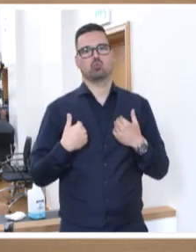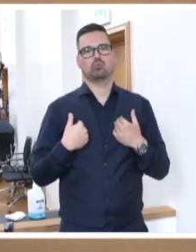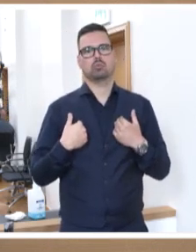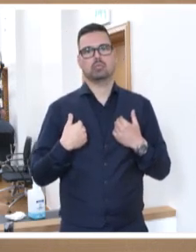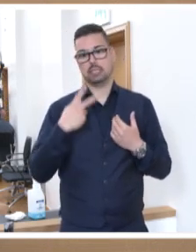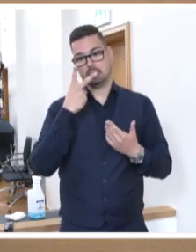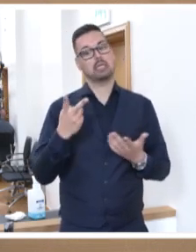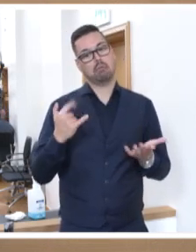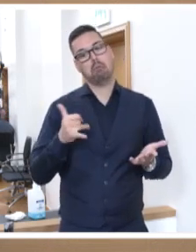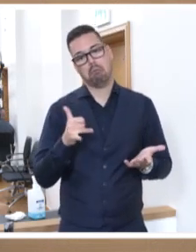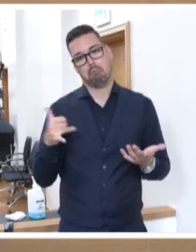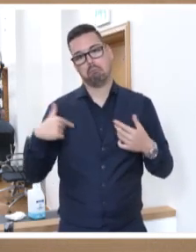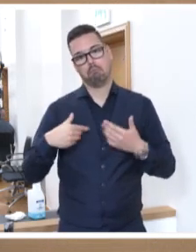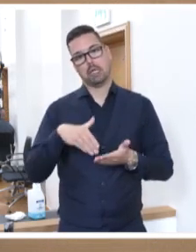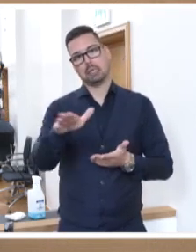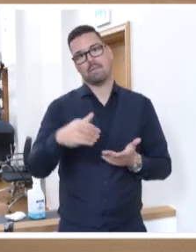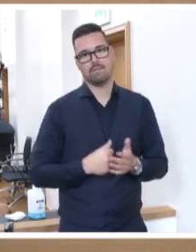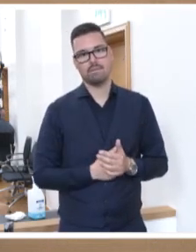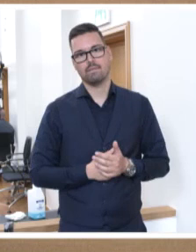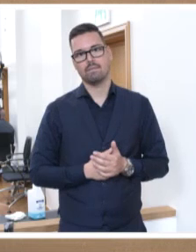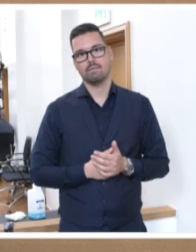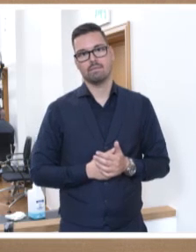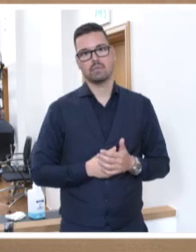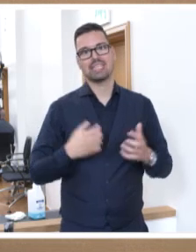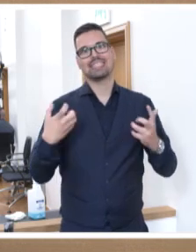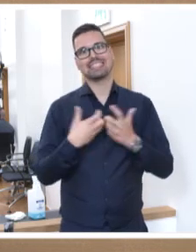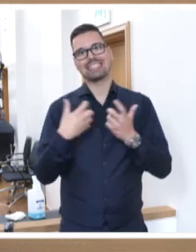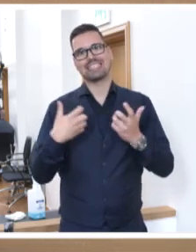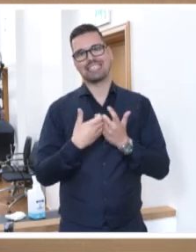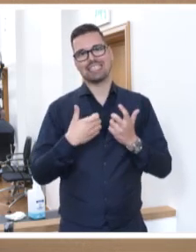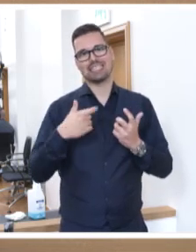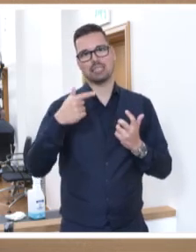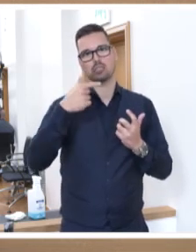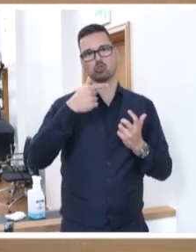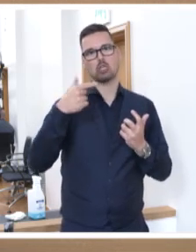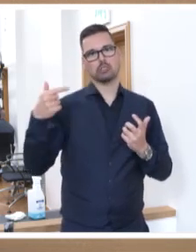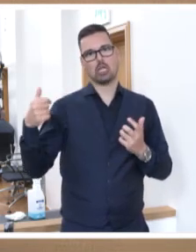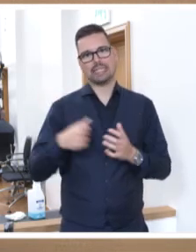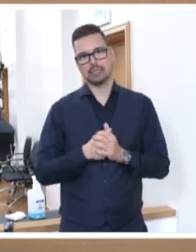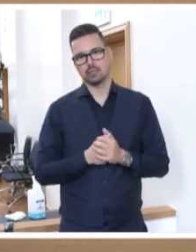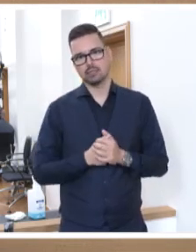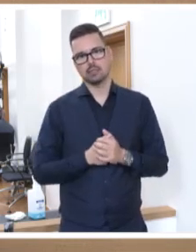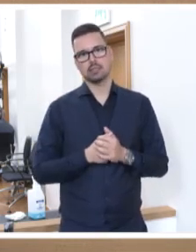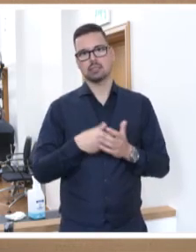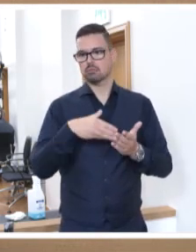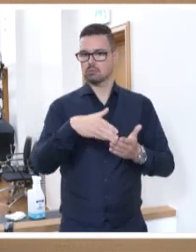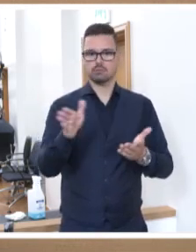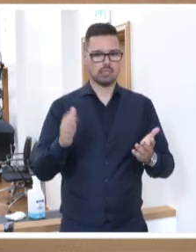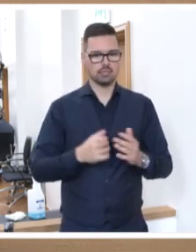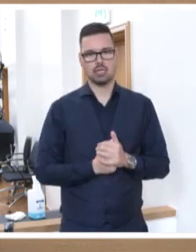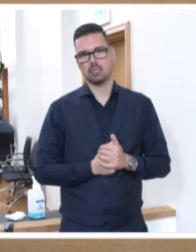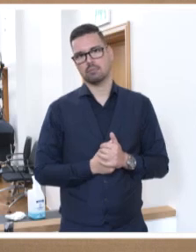bestätigt gesehen. Krieg in Tschetschenien, wir lassen ihn gewähren. Auch das war